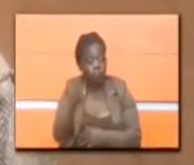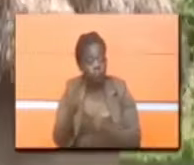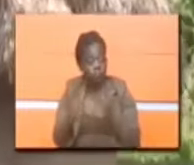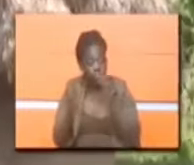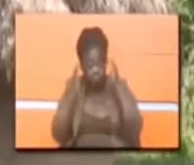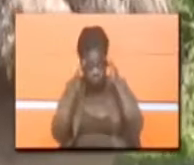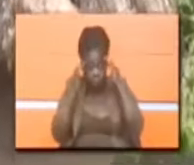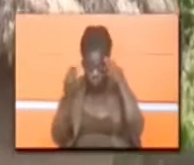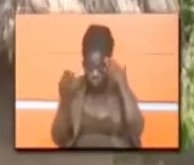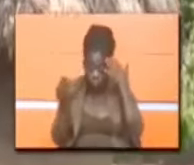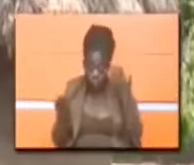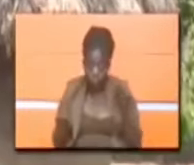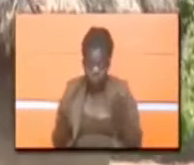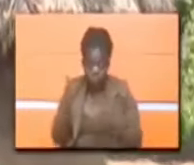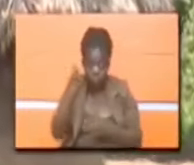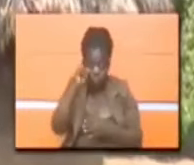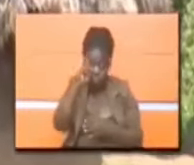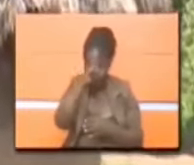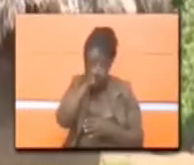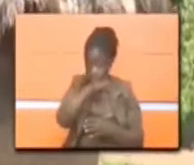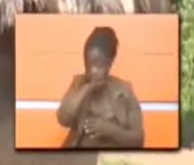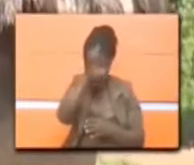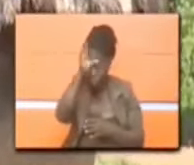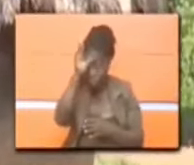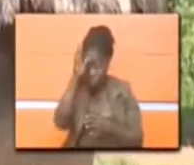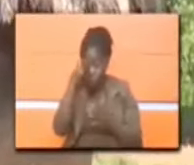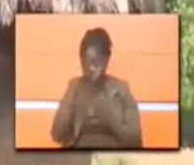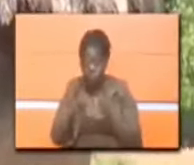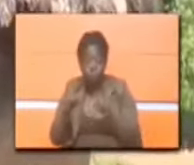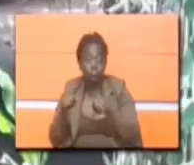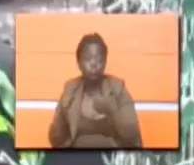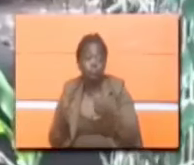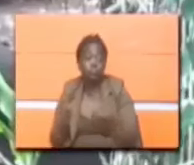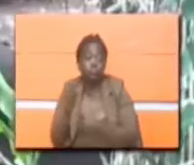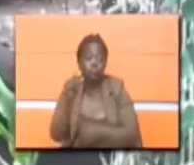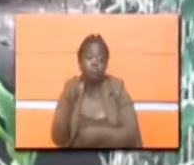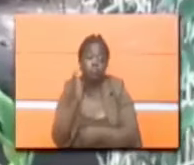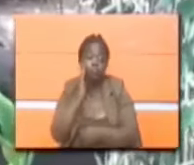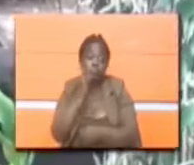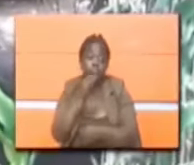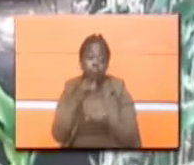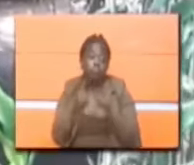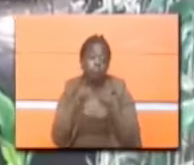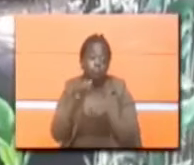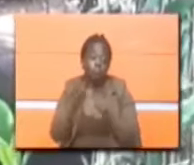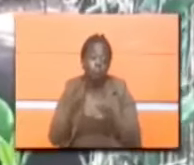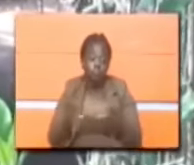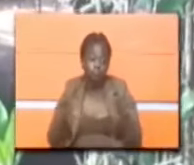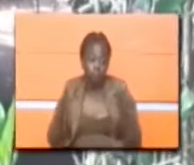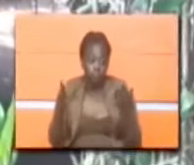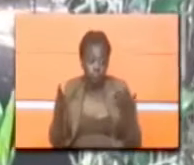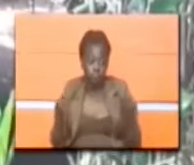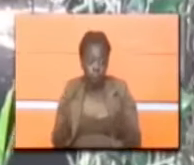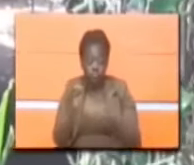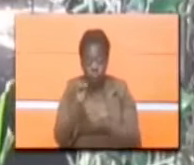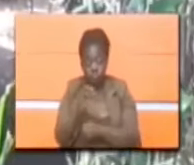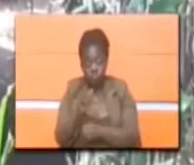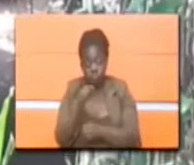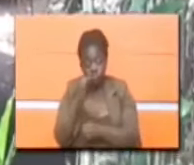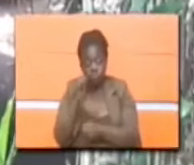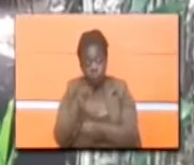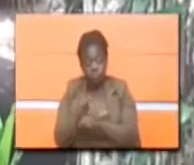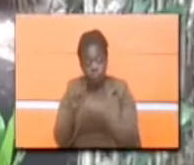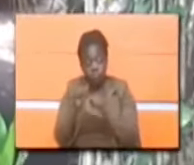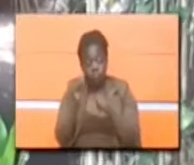ky'otomanyi. Abalangira n'abambejja abadde abakawo beerayiridde obutabaako gwabikkirira ku kikwata ku butaka bwabwe era ne bawa amagezi abadde